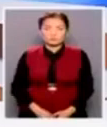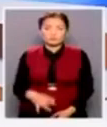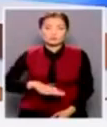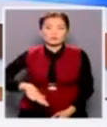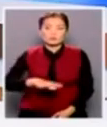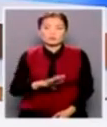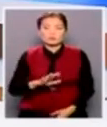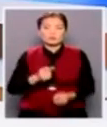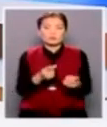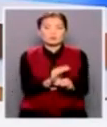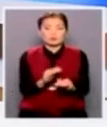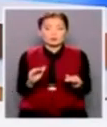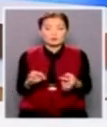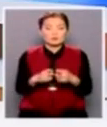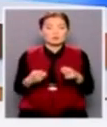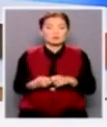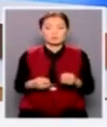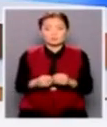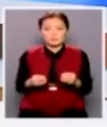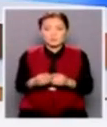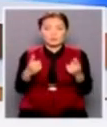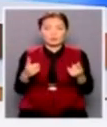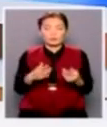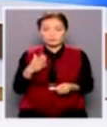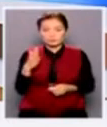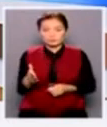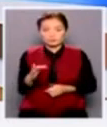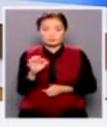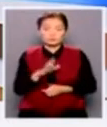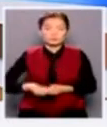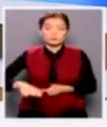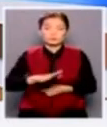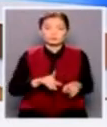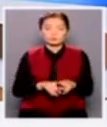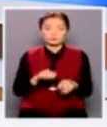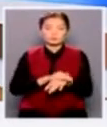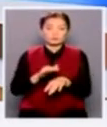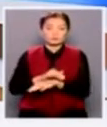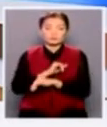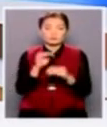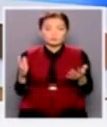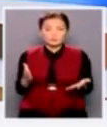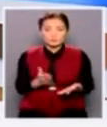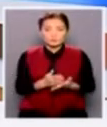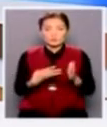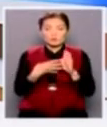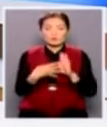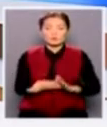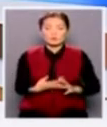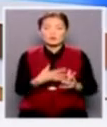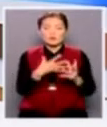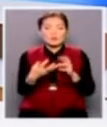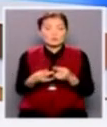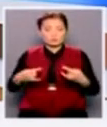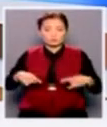Елдегі тастанды балалар мәселесі қашанда өзекті. Атырау облысында да мұндай факты тіркелген. 9 ай 9 күн